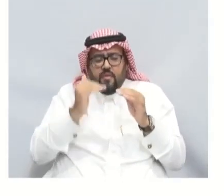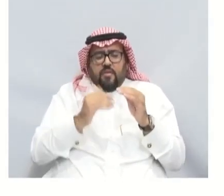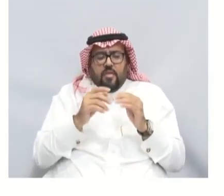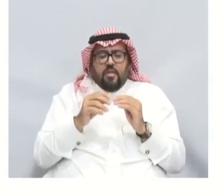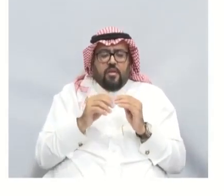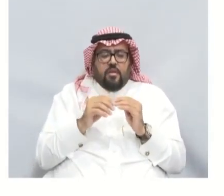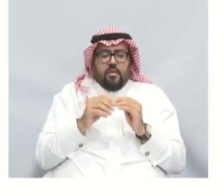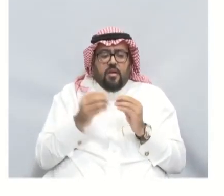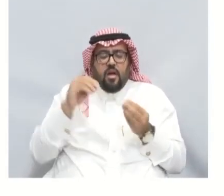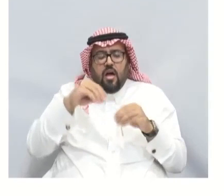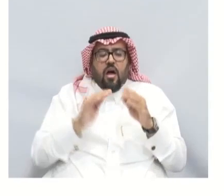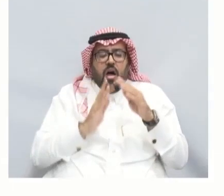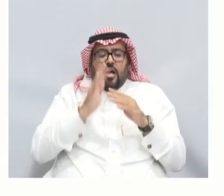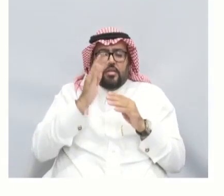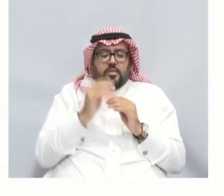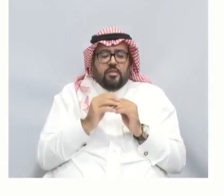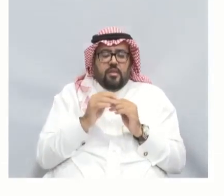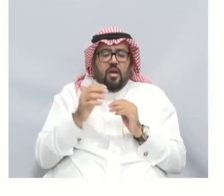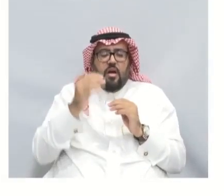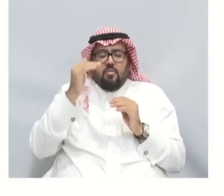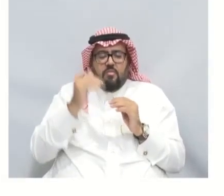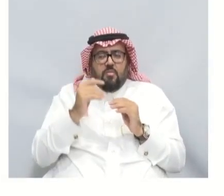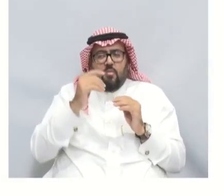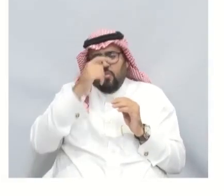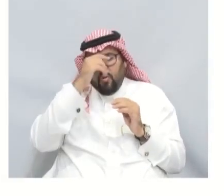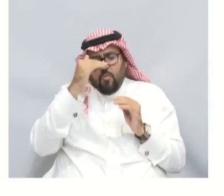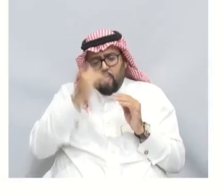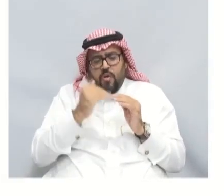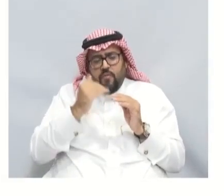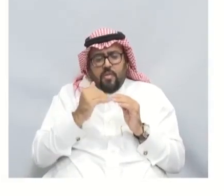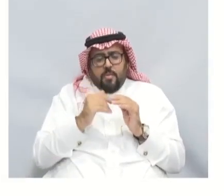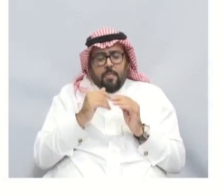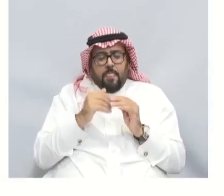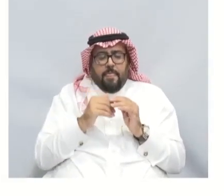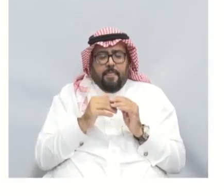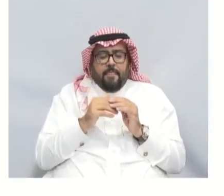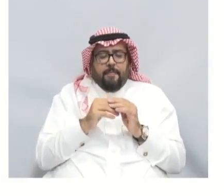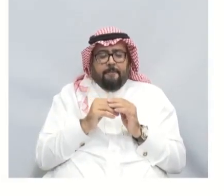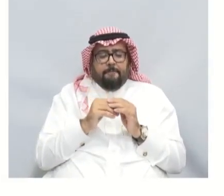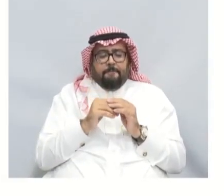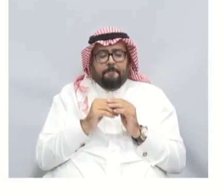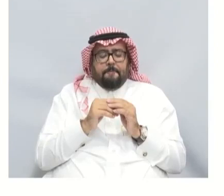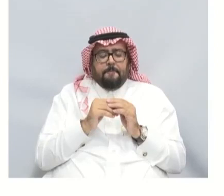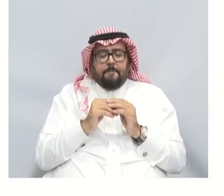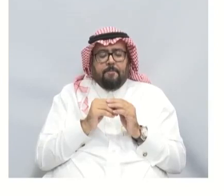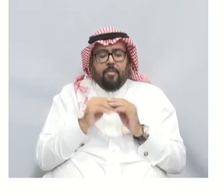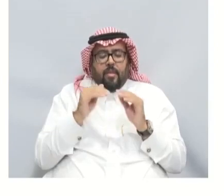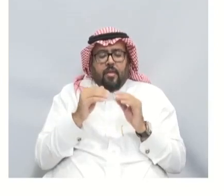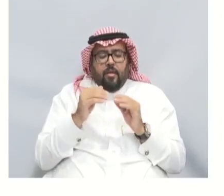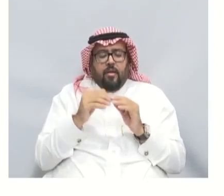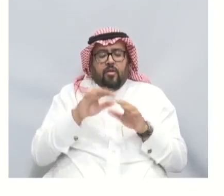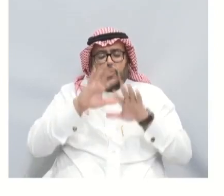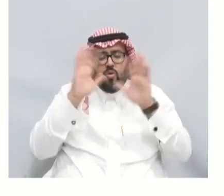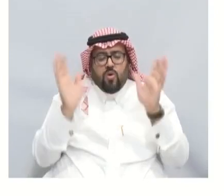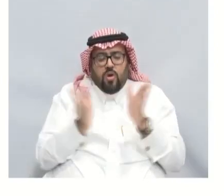منخفض، محتوى الغازات أيضا منخفض، وهذا ذكرناه في حالة البراكين ماذا؟ الدرعية،